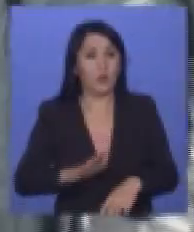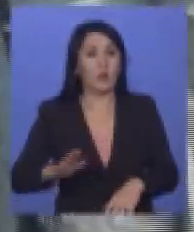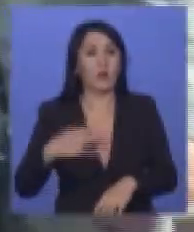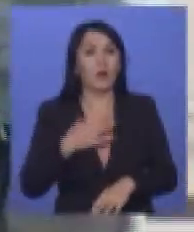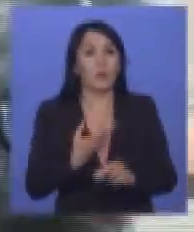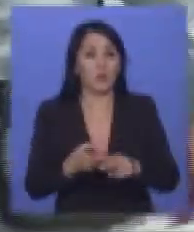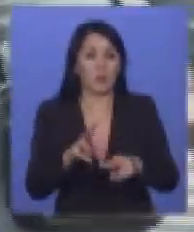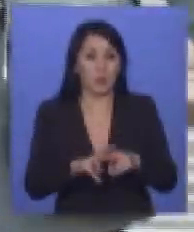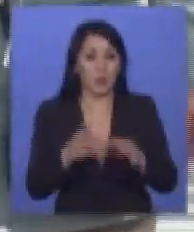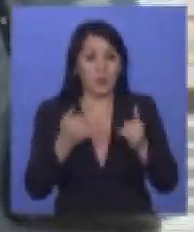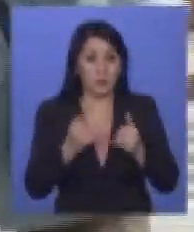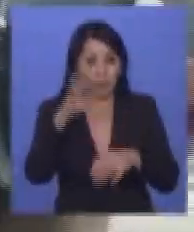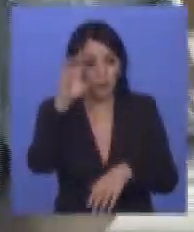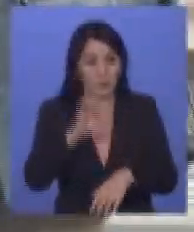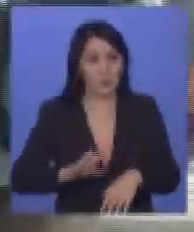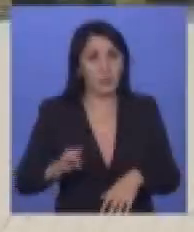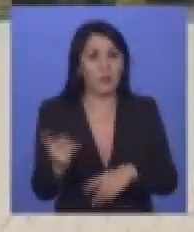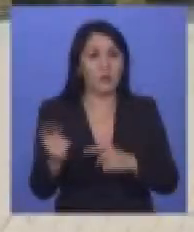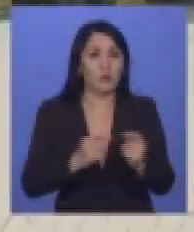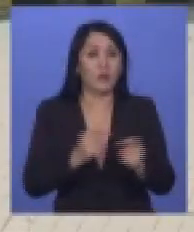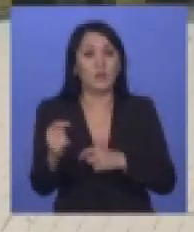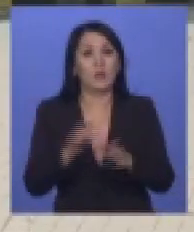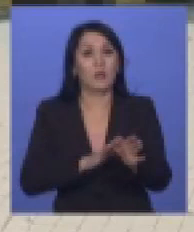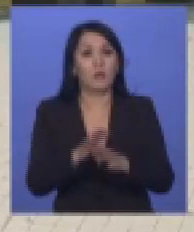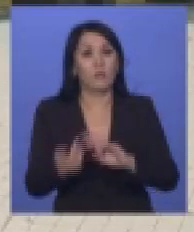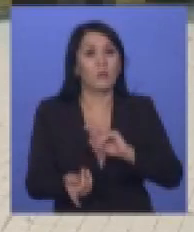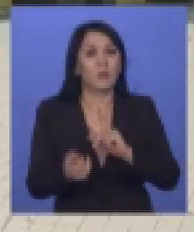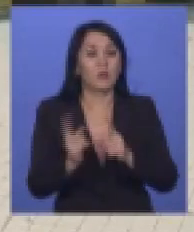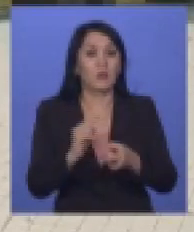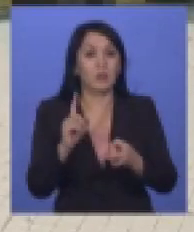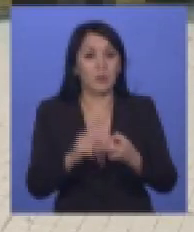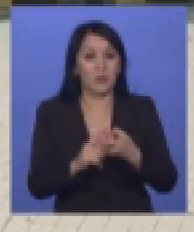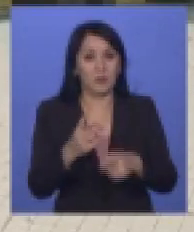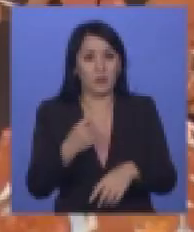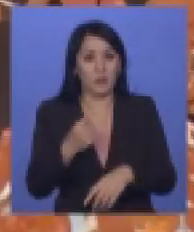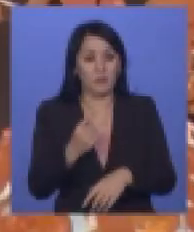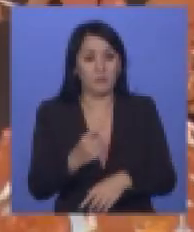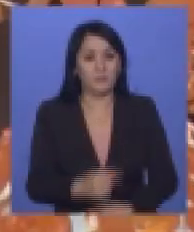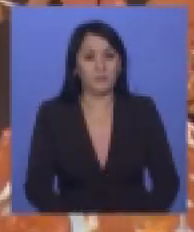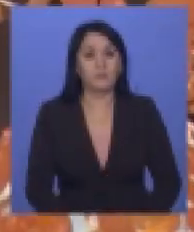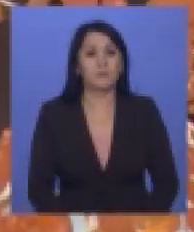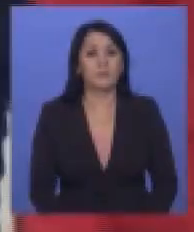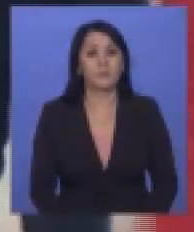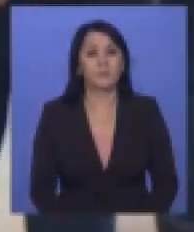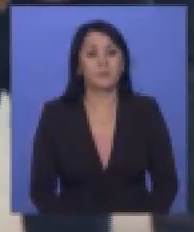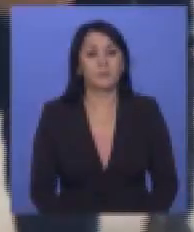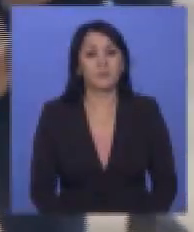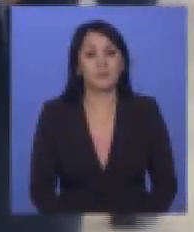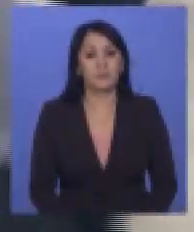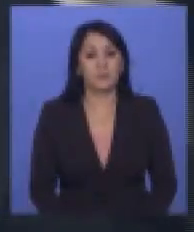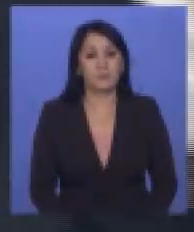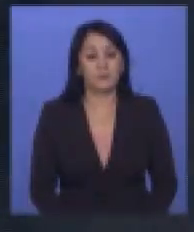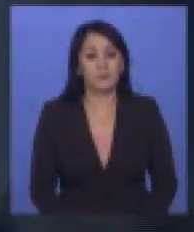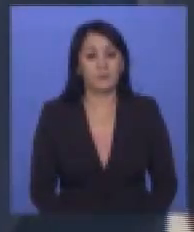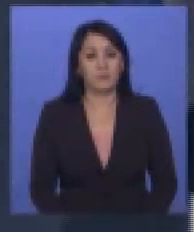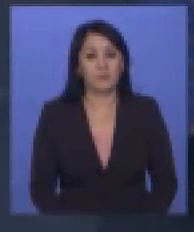маңызды. Ал бұл таңдау қазіргі мемлекет басшысымен жүзеге асырылатын реформалармен тікелей байланысты. Глава государства везде